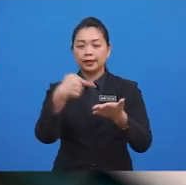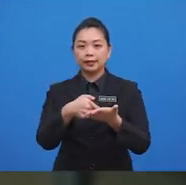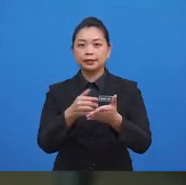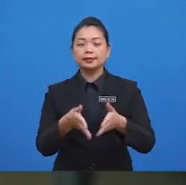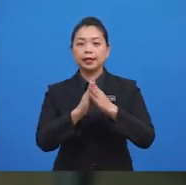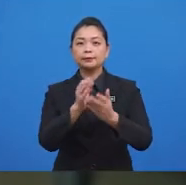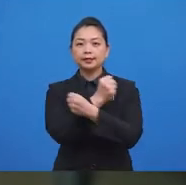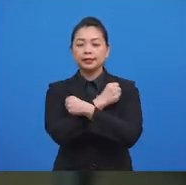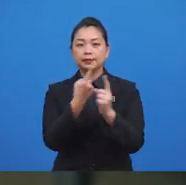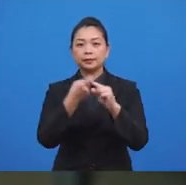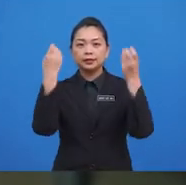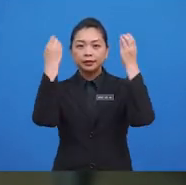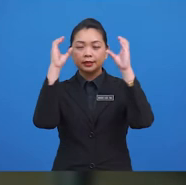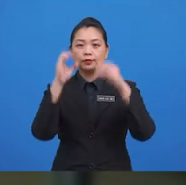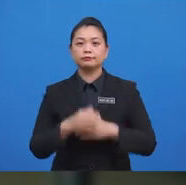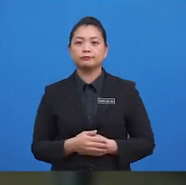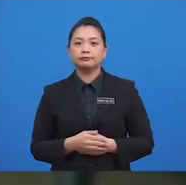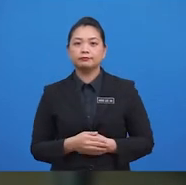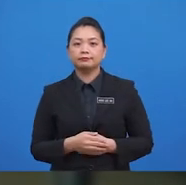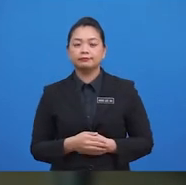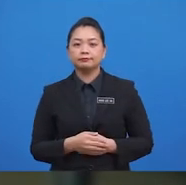lagi. Salam sayang daripada saya,